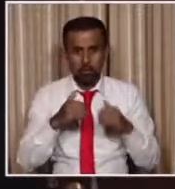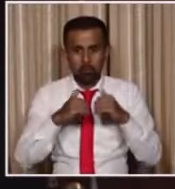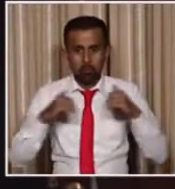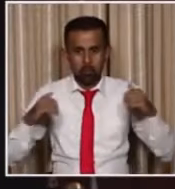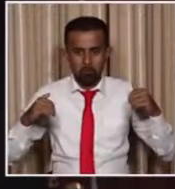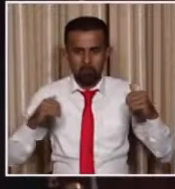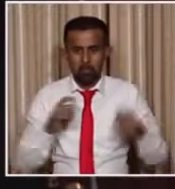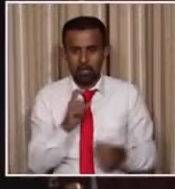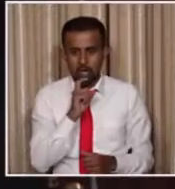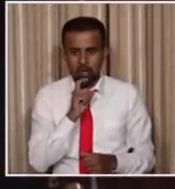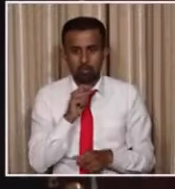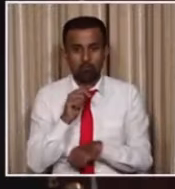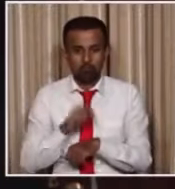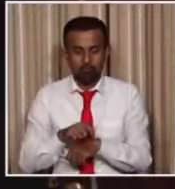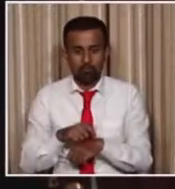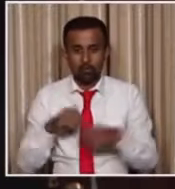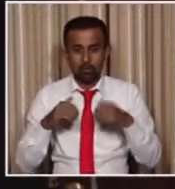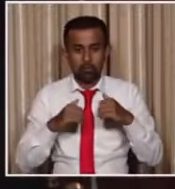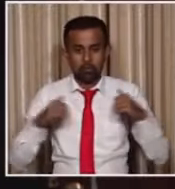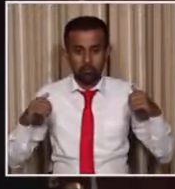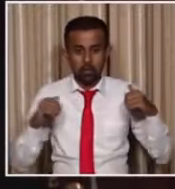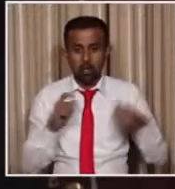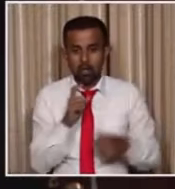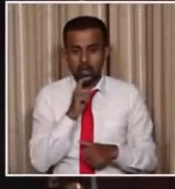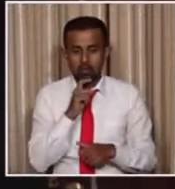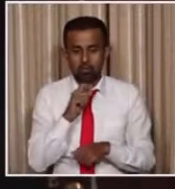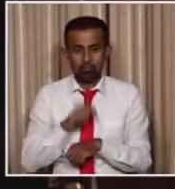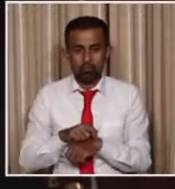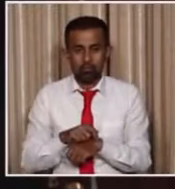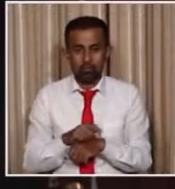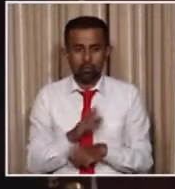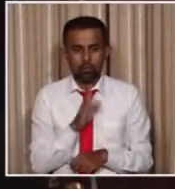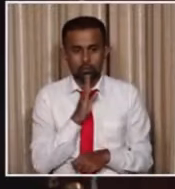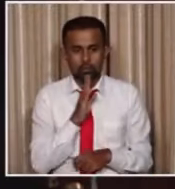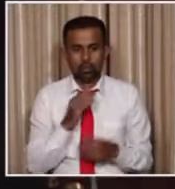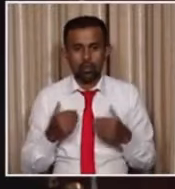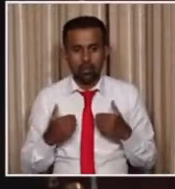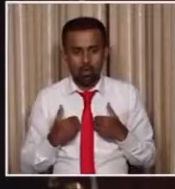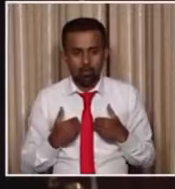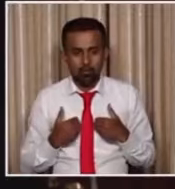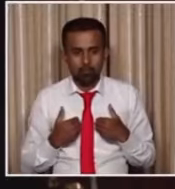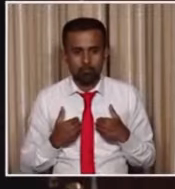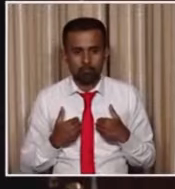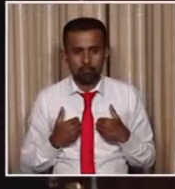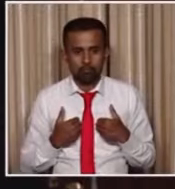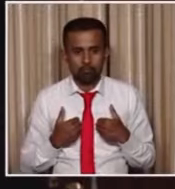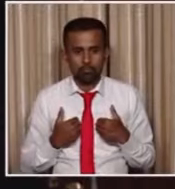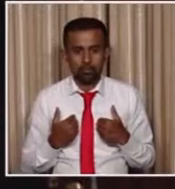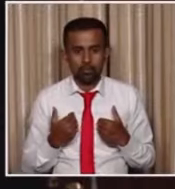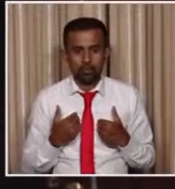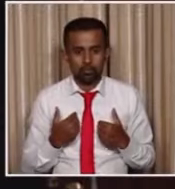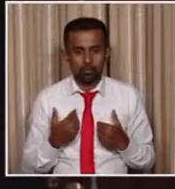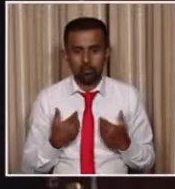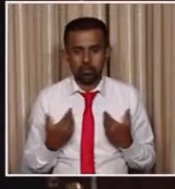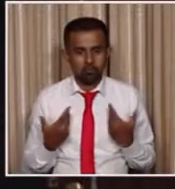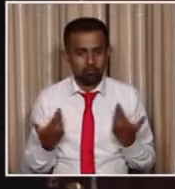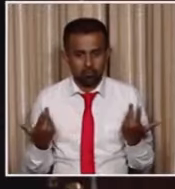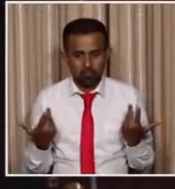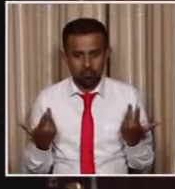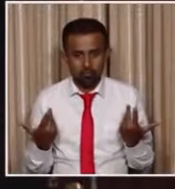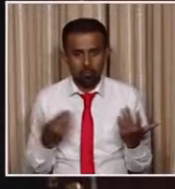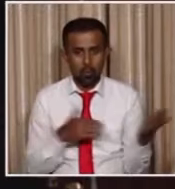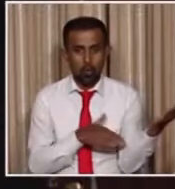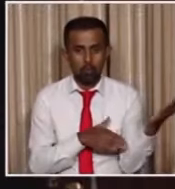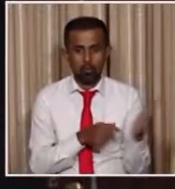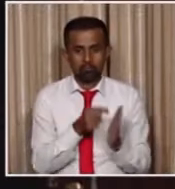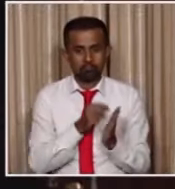නඩුවක් පවතිනකොට ඒ බෙදුම් නඩුවේදී සාමාන්‍යයෙන් අපි පුළුවන්කමක් ඇත්තේ නැහැ ඔප්පු